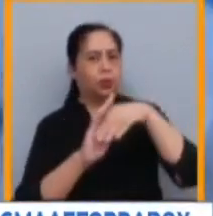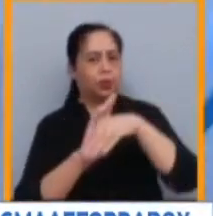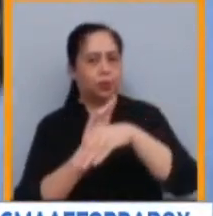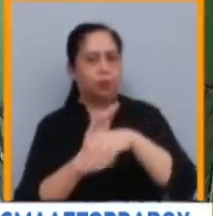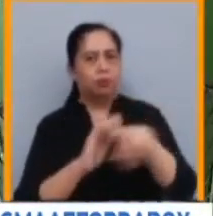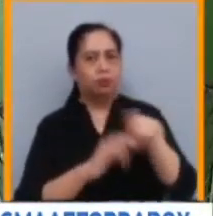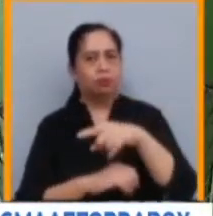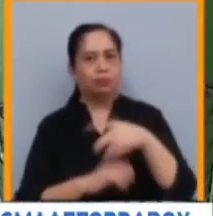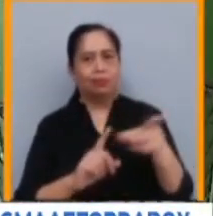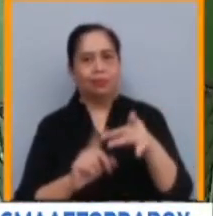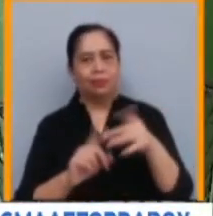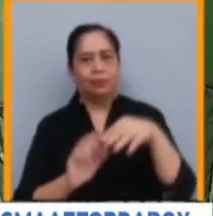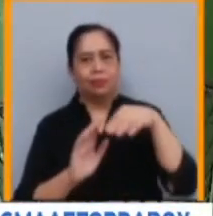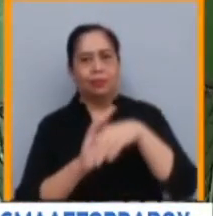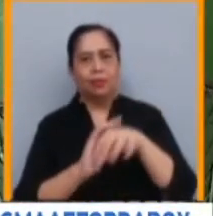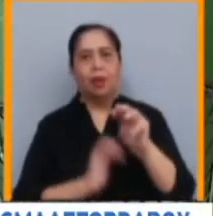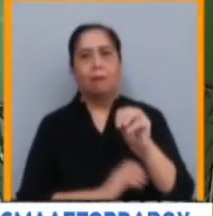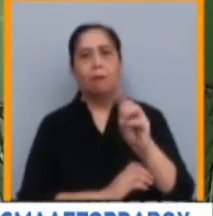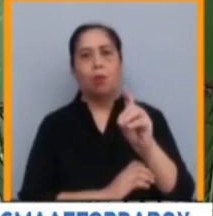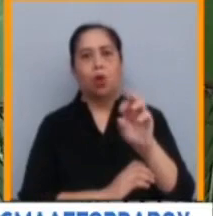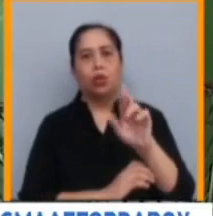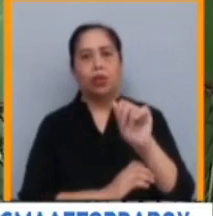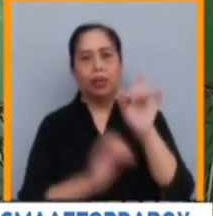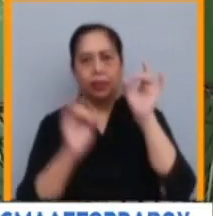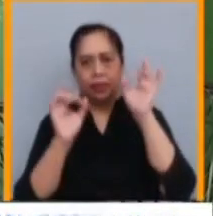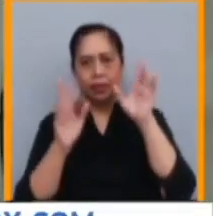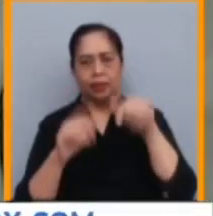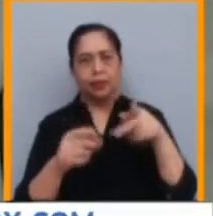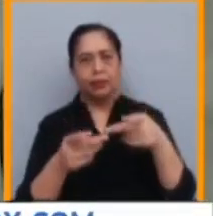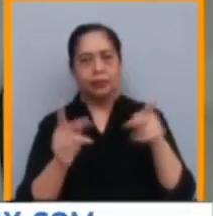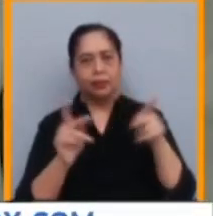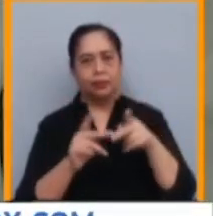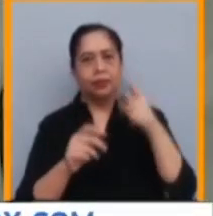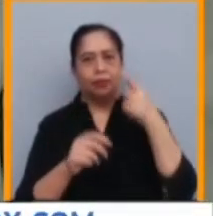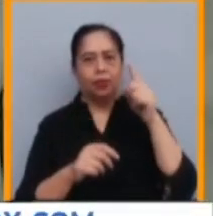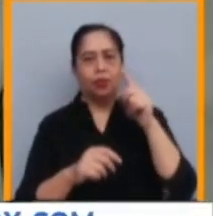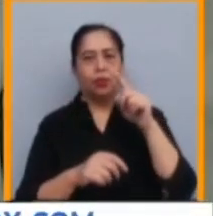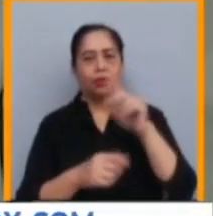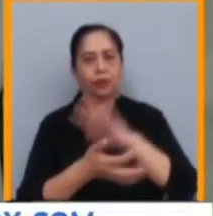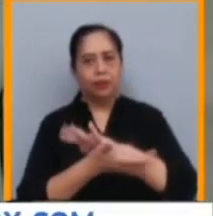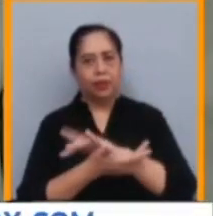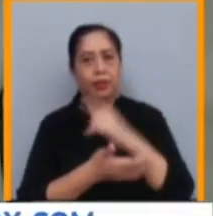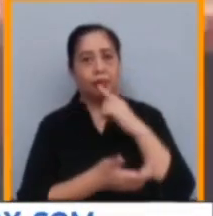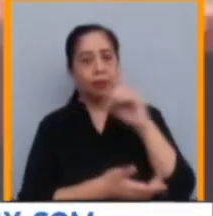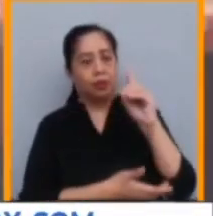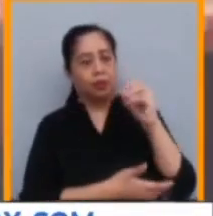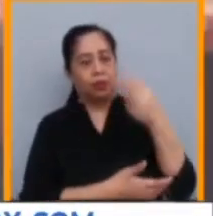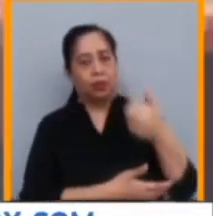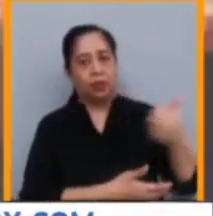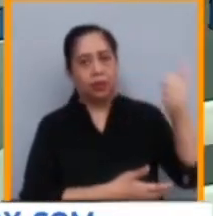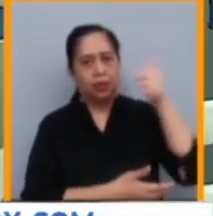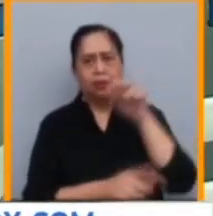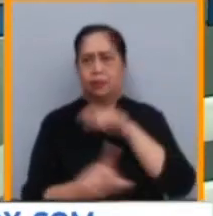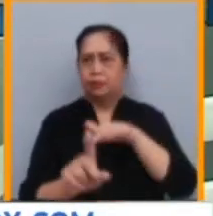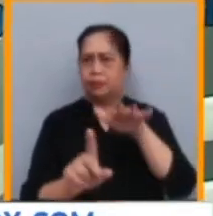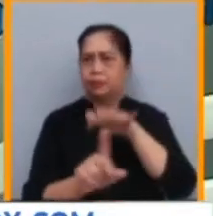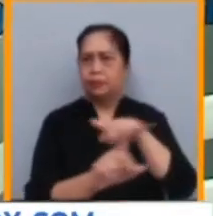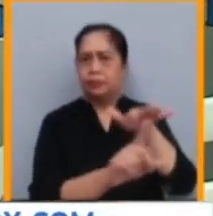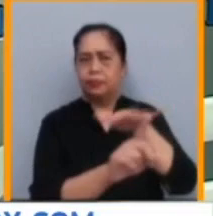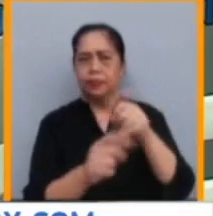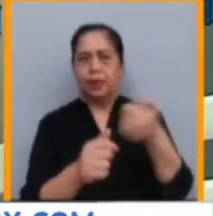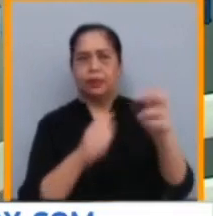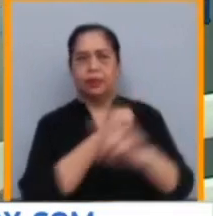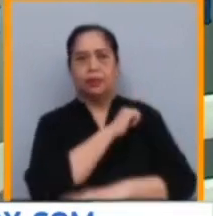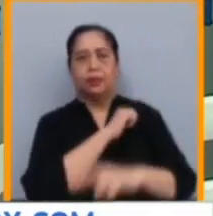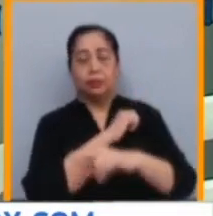sa moderate risk ang bansa para sa COVID-19. Ayon sa DOH, naobserbahan nila sa ilang rehiyon na bumabagal